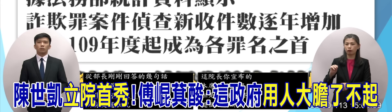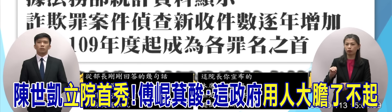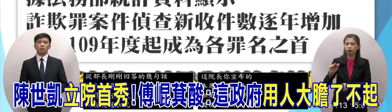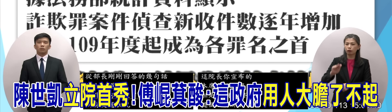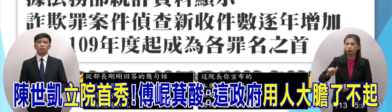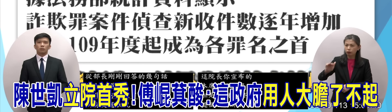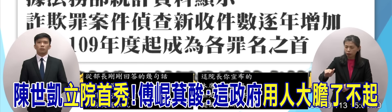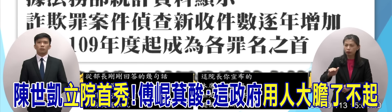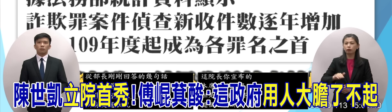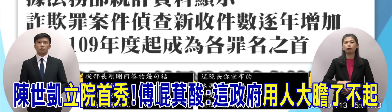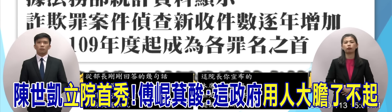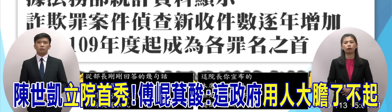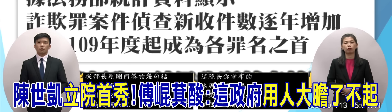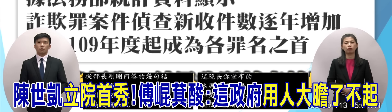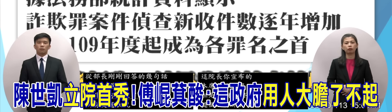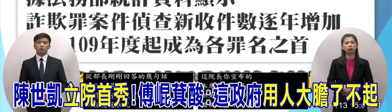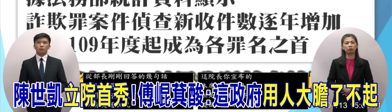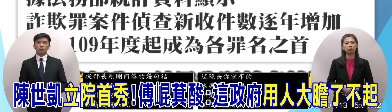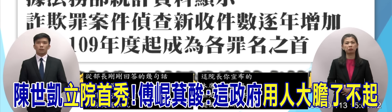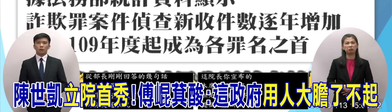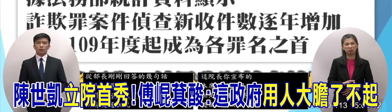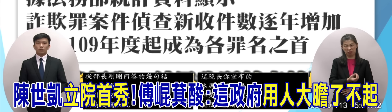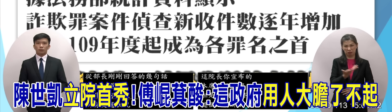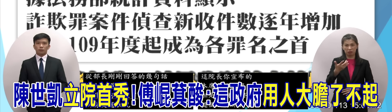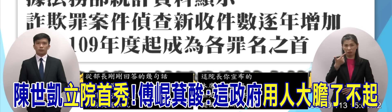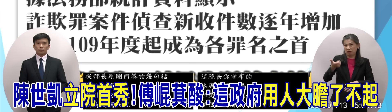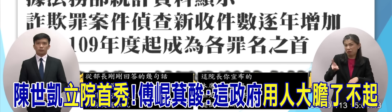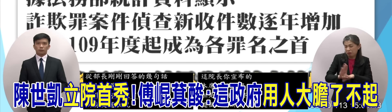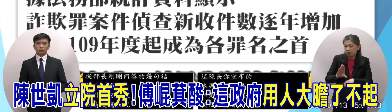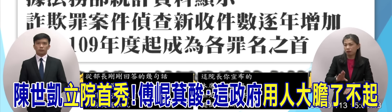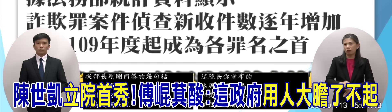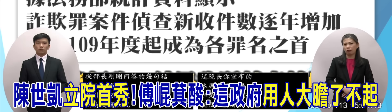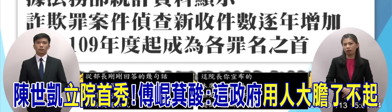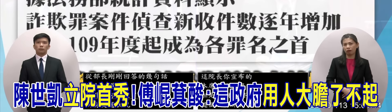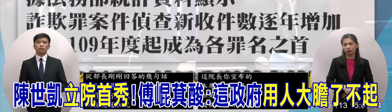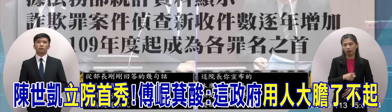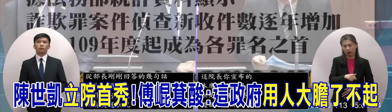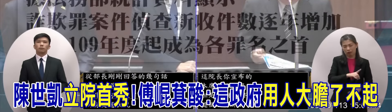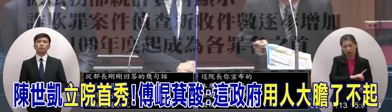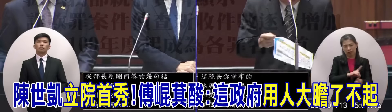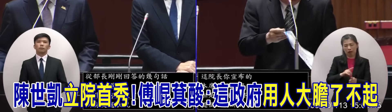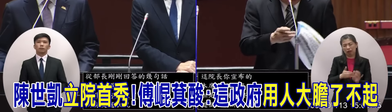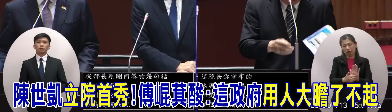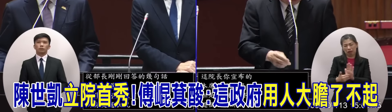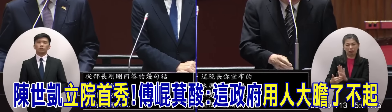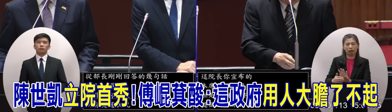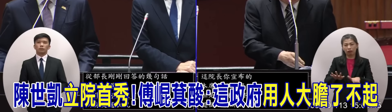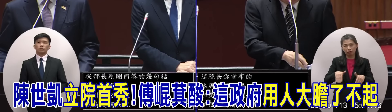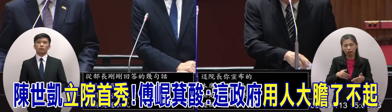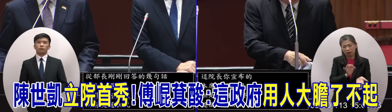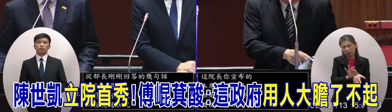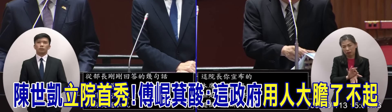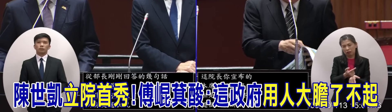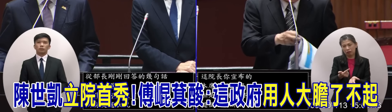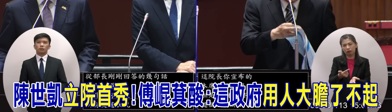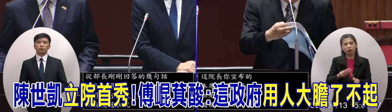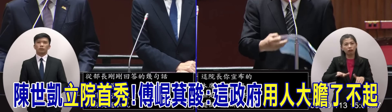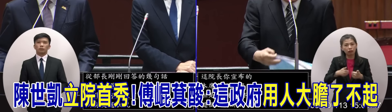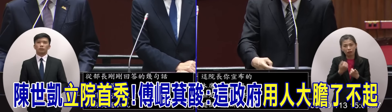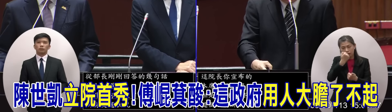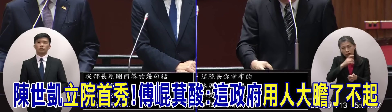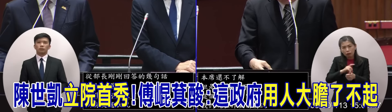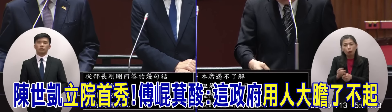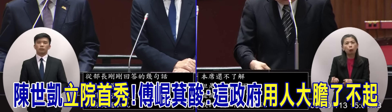229000件，这不得了啊，6倍啊，真的是啊，了不起，越打越炸，钱越花越多，越打越